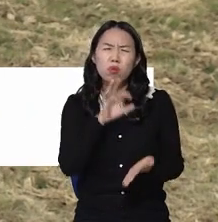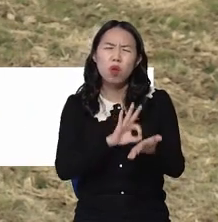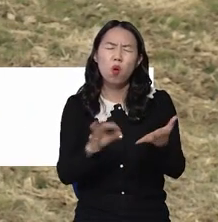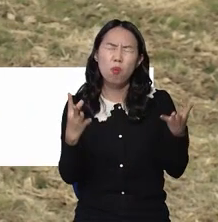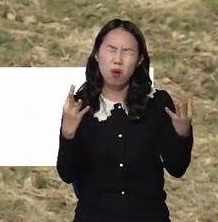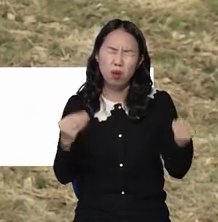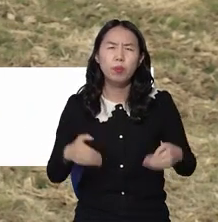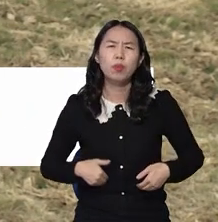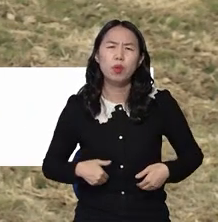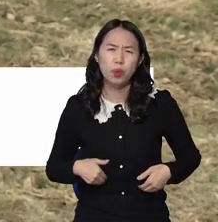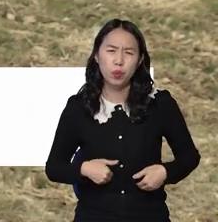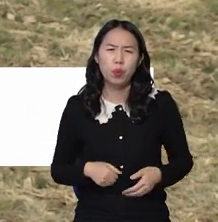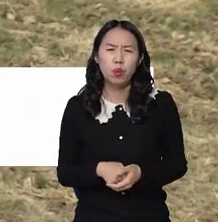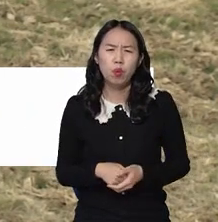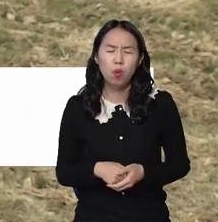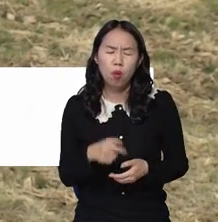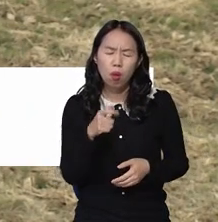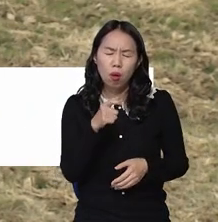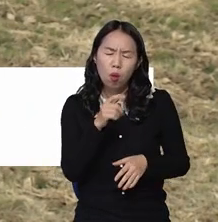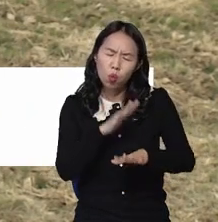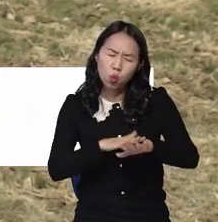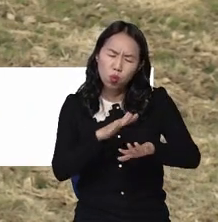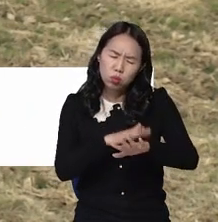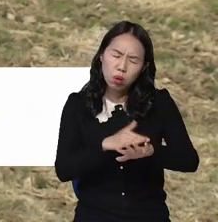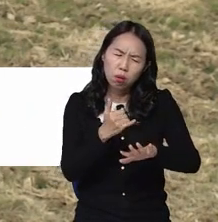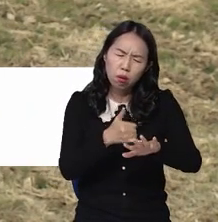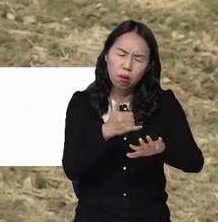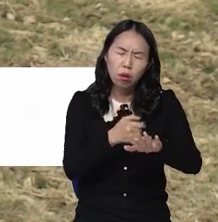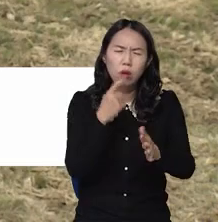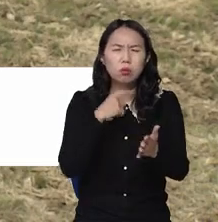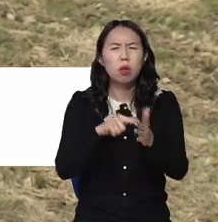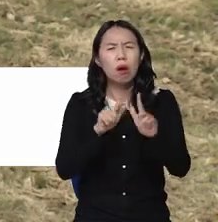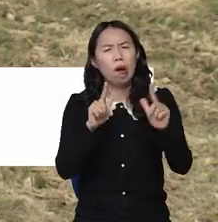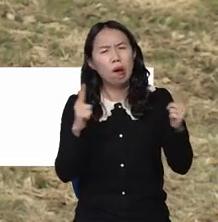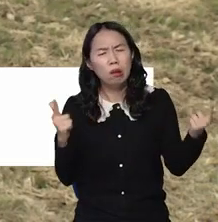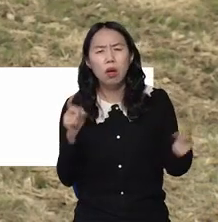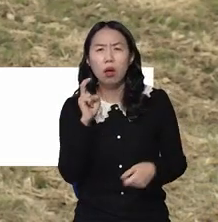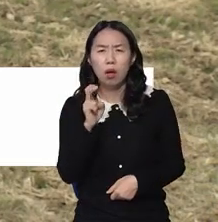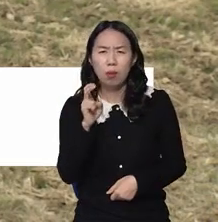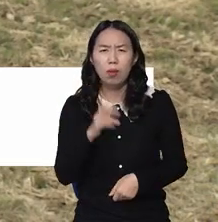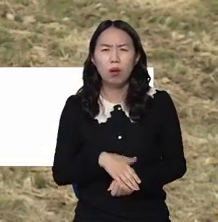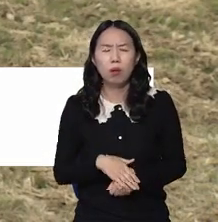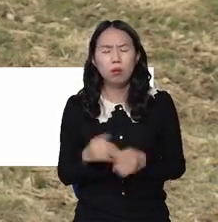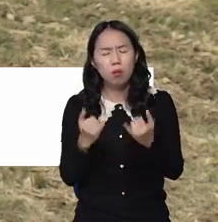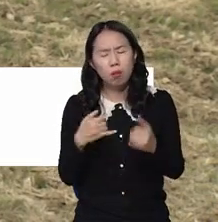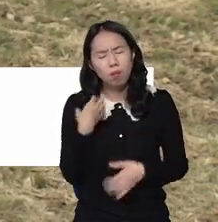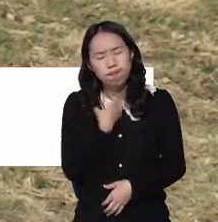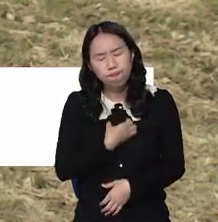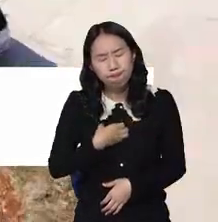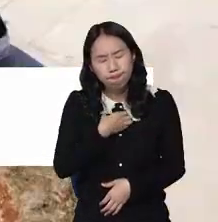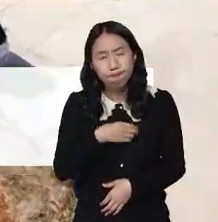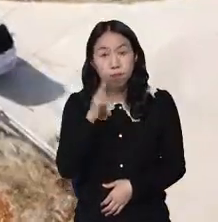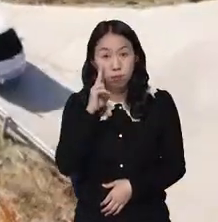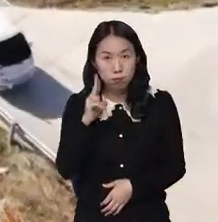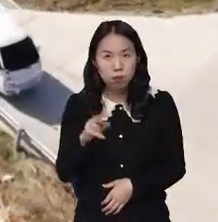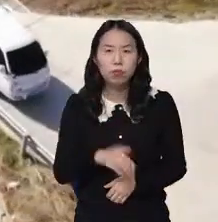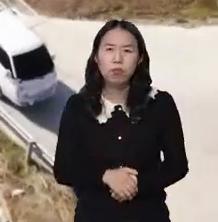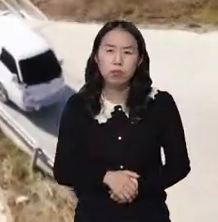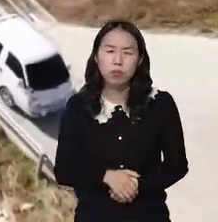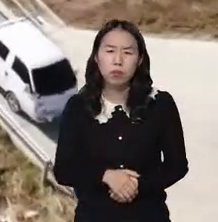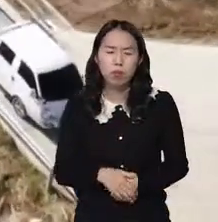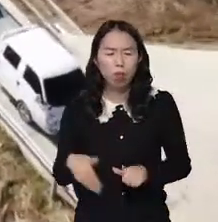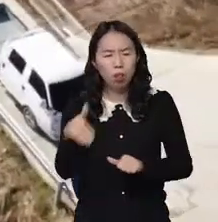많이 필요한데 올 농사에 심각한 상황이 좀 예상이 좀 됩니다. 그래서 농민들은 걱정이 좀 많이 되는 상황이죠.